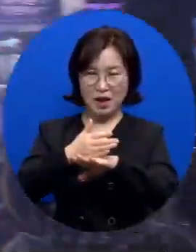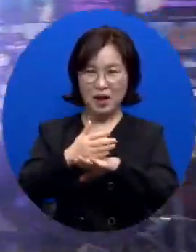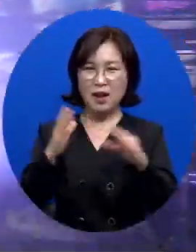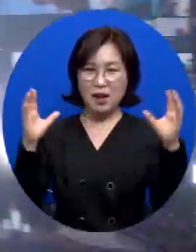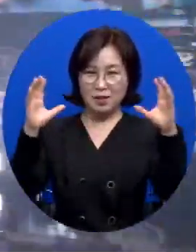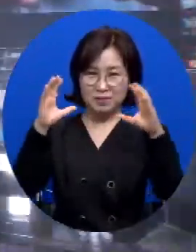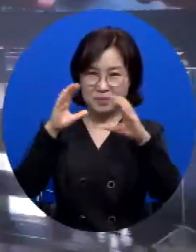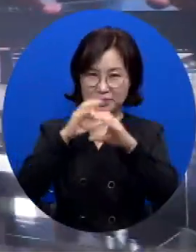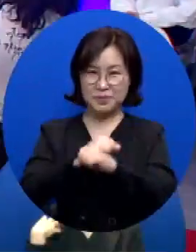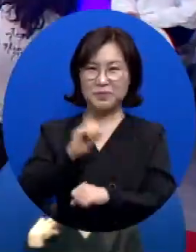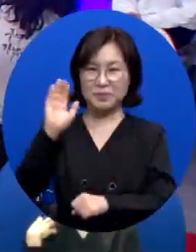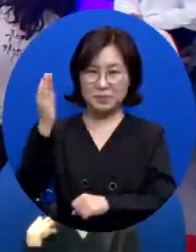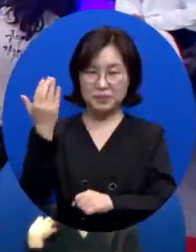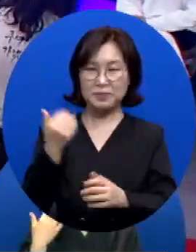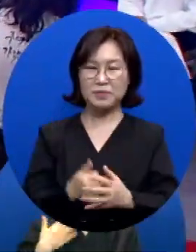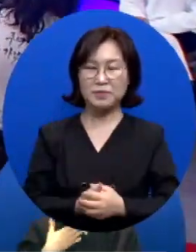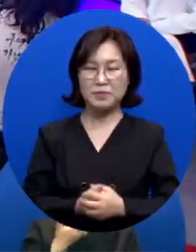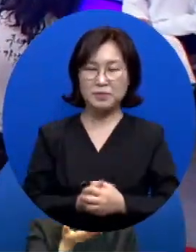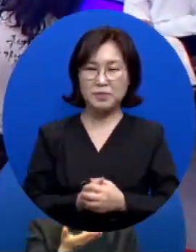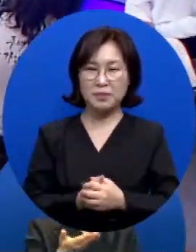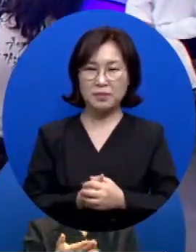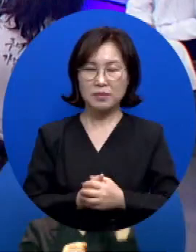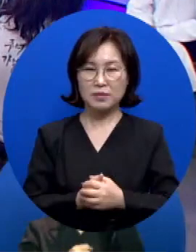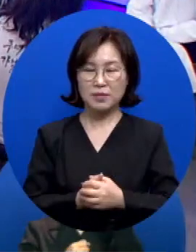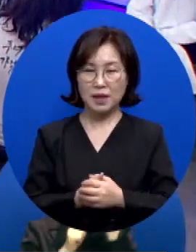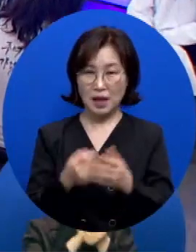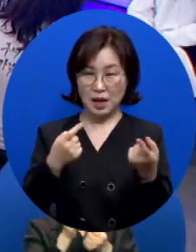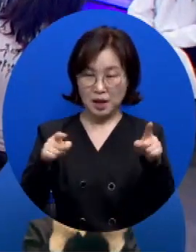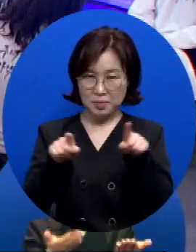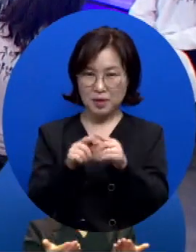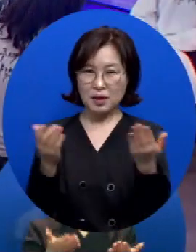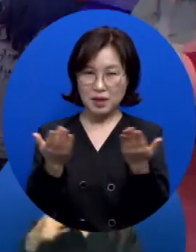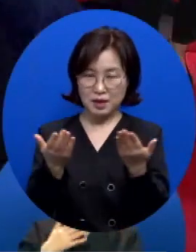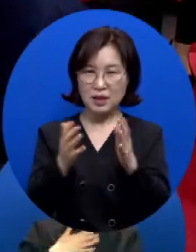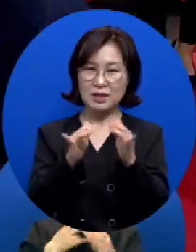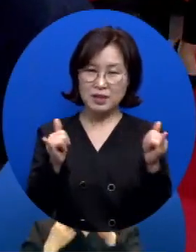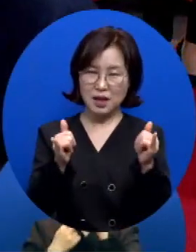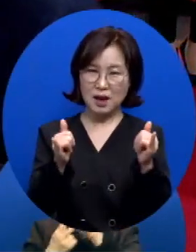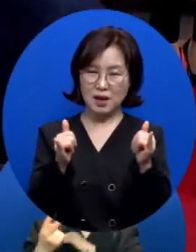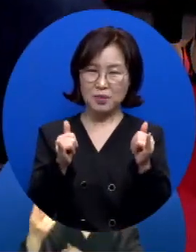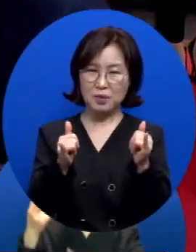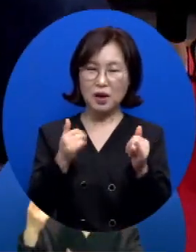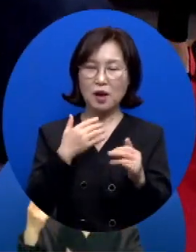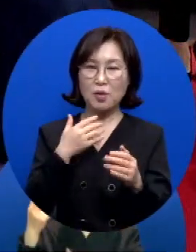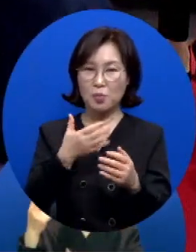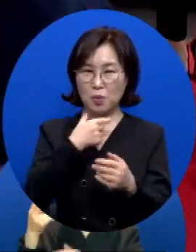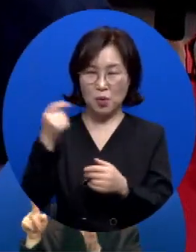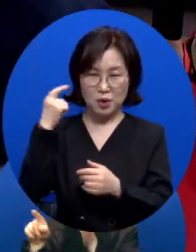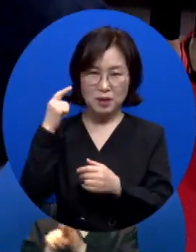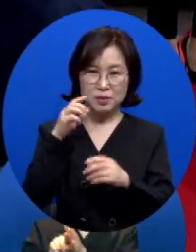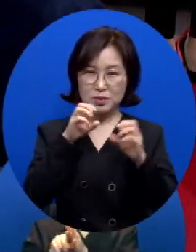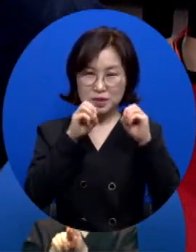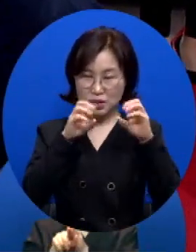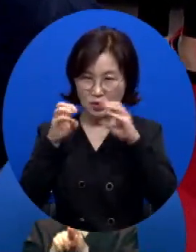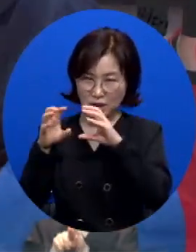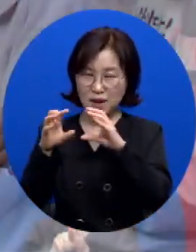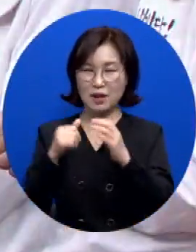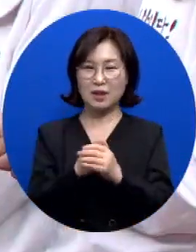축제의 장으로 열립니다. 특히 CTS 동역자들과 복음의 목마른 곳에 복음을 전하는 통로가 되기를